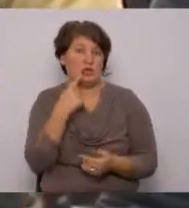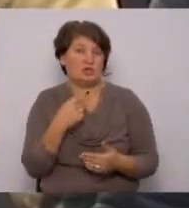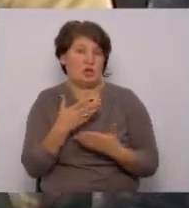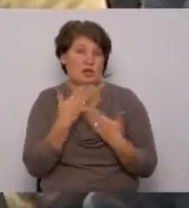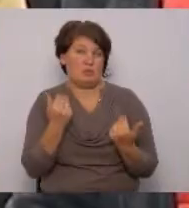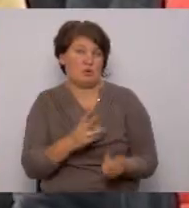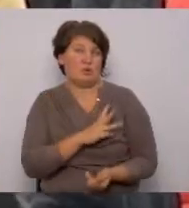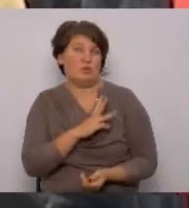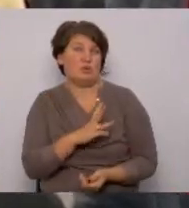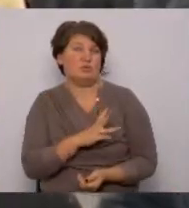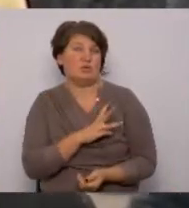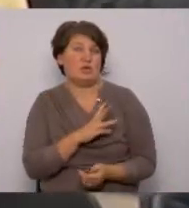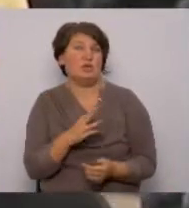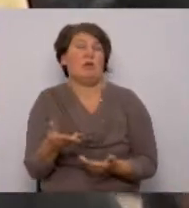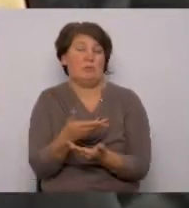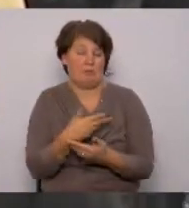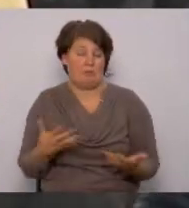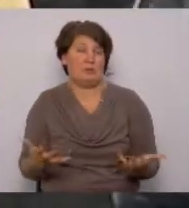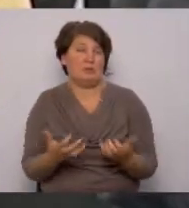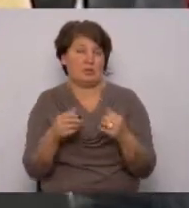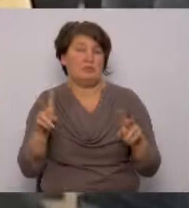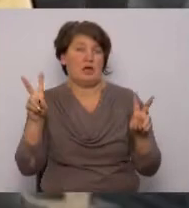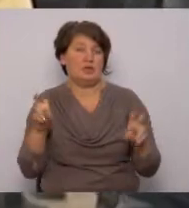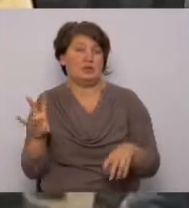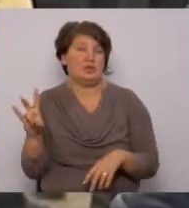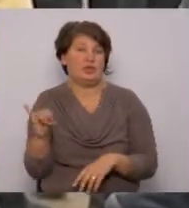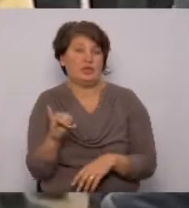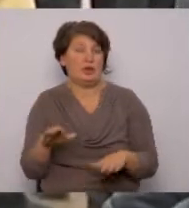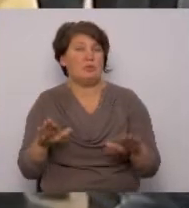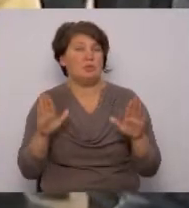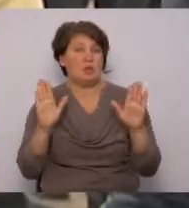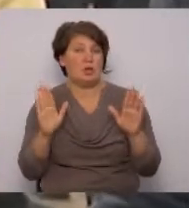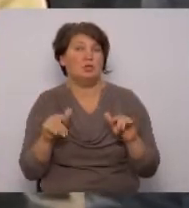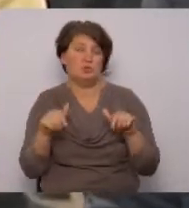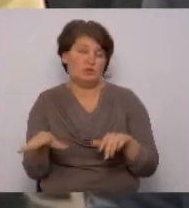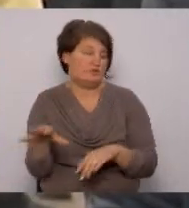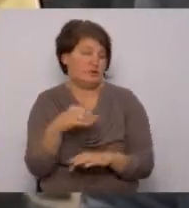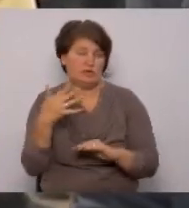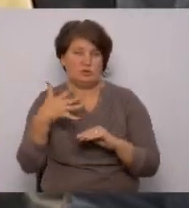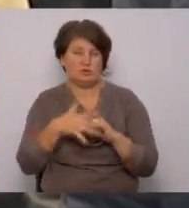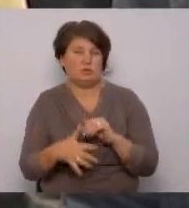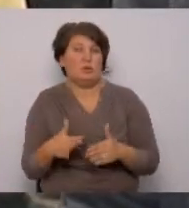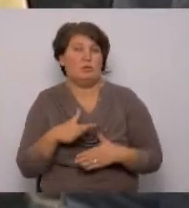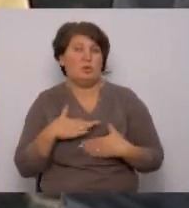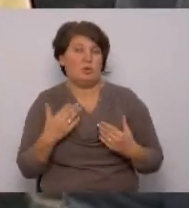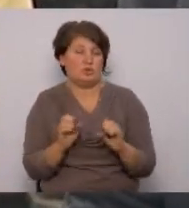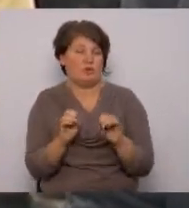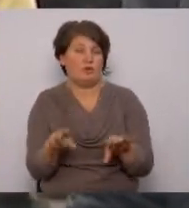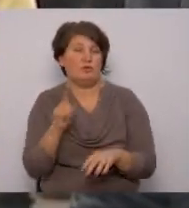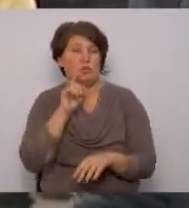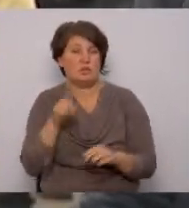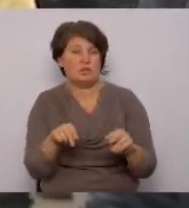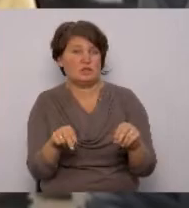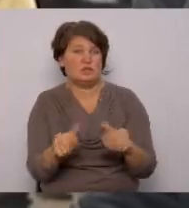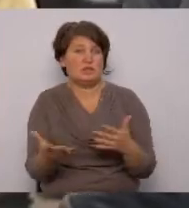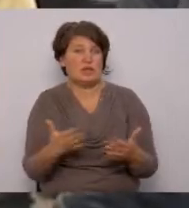бажання. Ми підтримуємо гасло «Ні капітуляції», тут все зрозуміло. Ми не хочемо віддавати українські землі, за